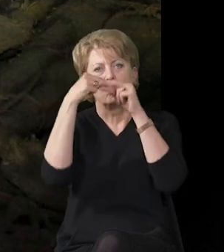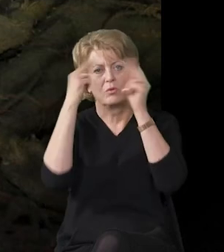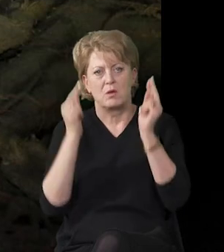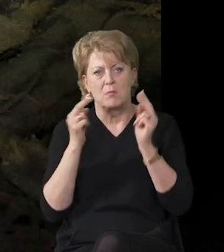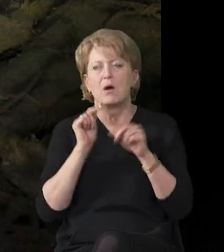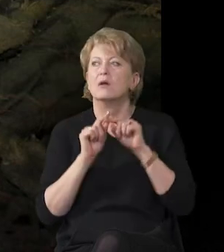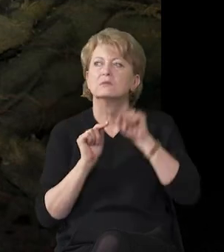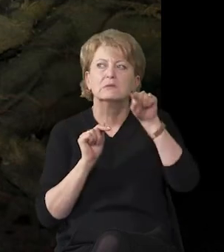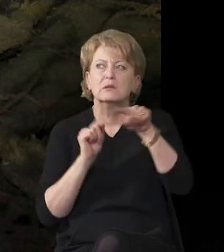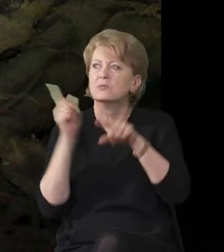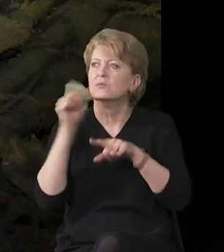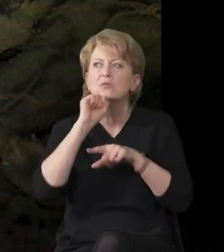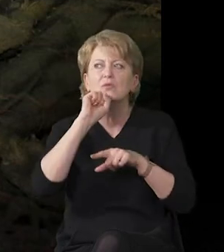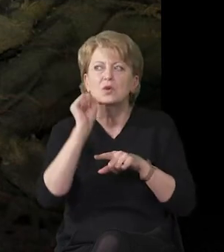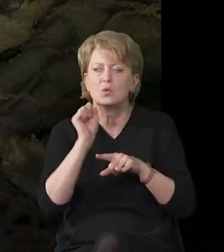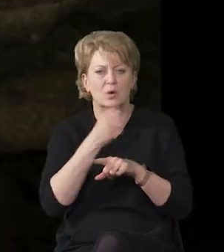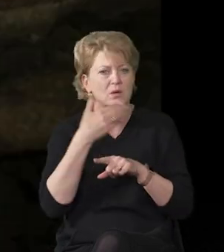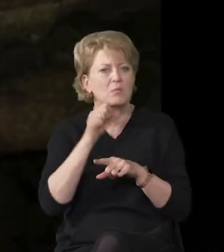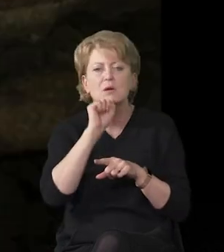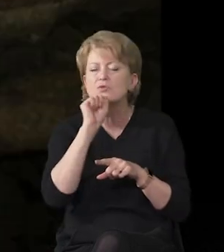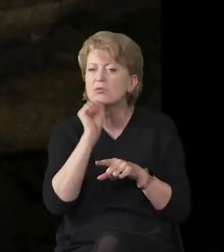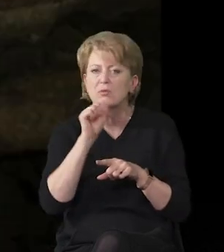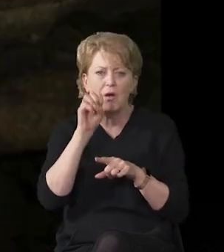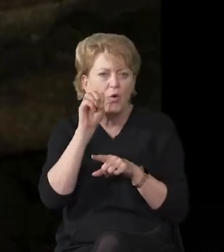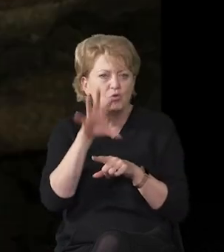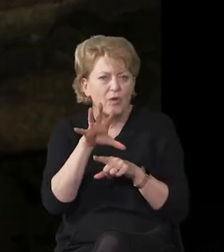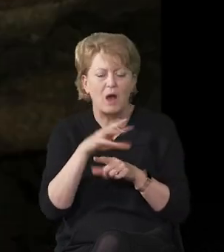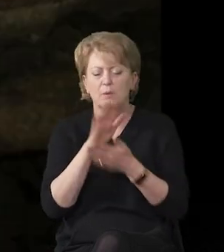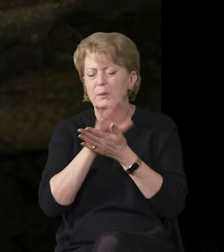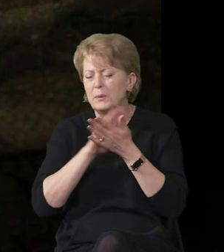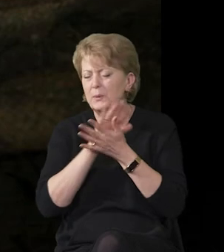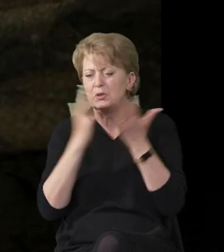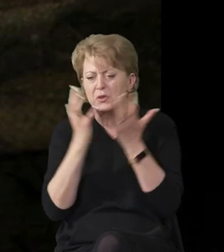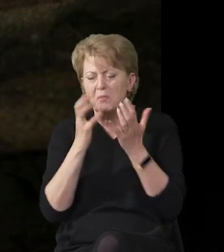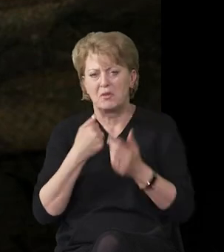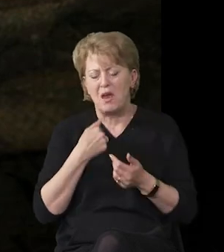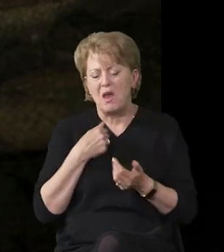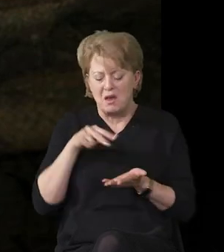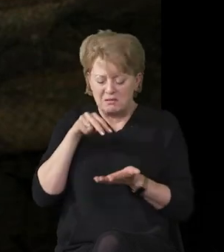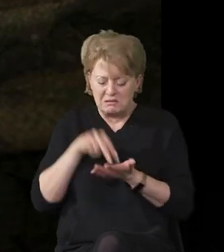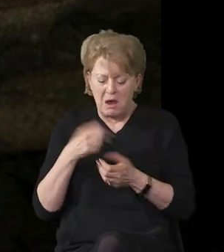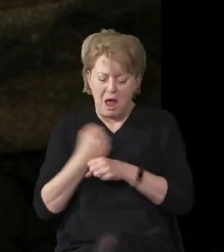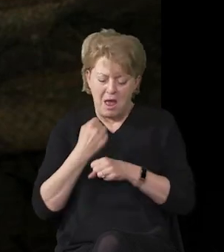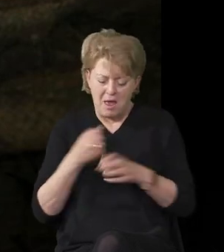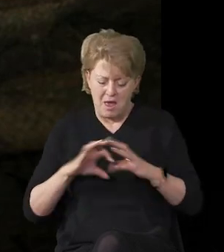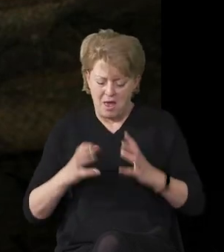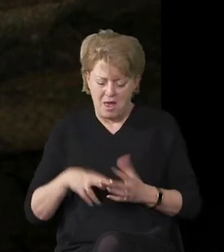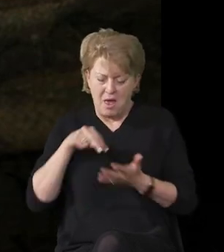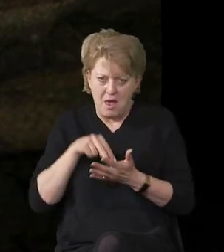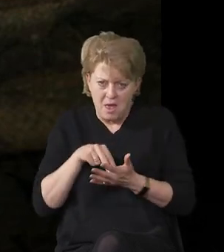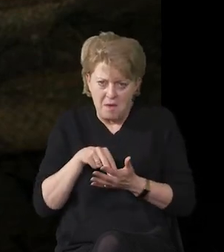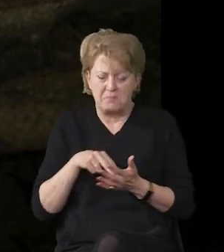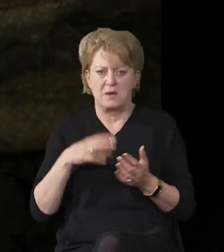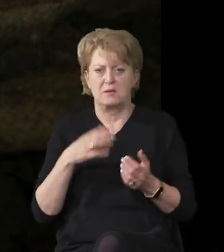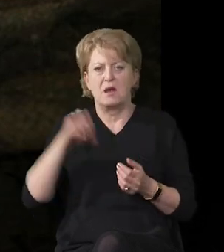ma żadnego światła i ja stałem sobie na jakimś kamieniu z rękami podniesionymi do góry, w jednej trzymałem